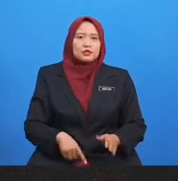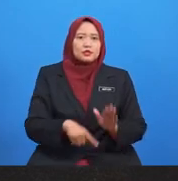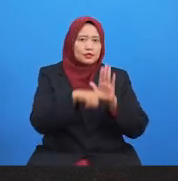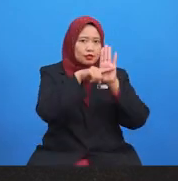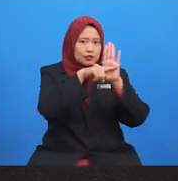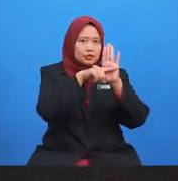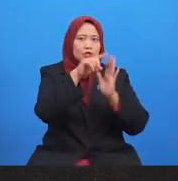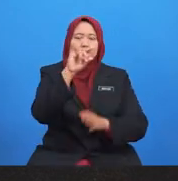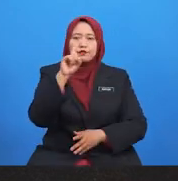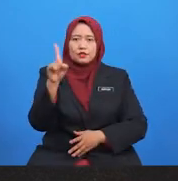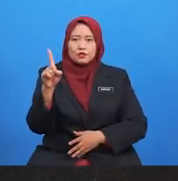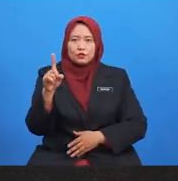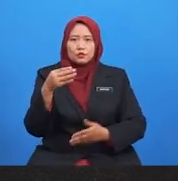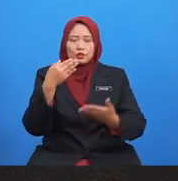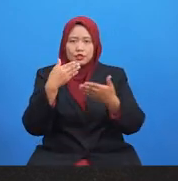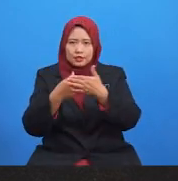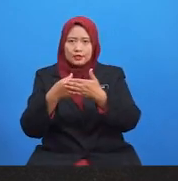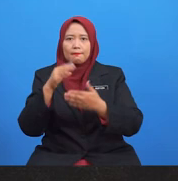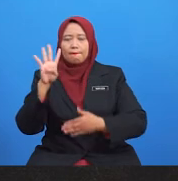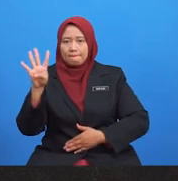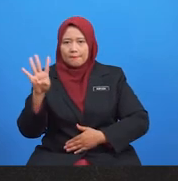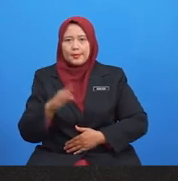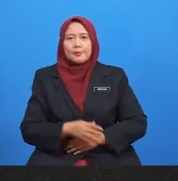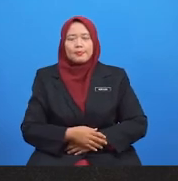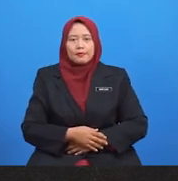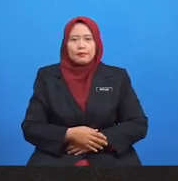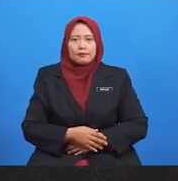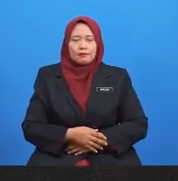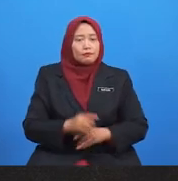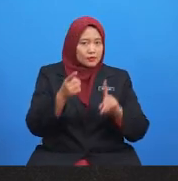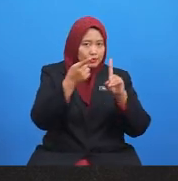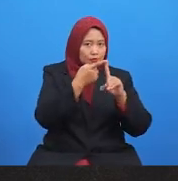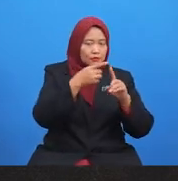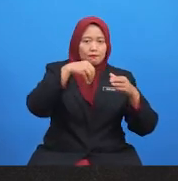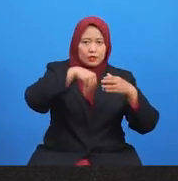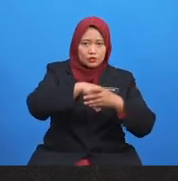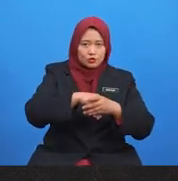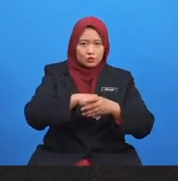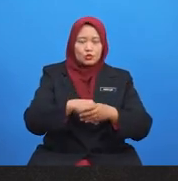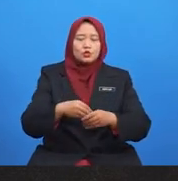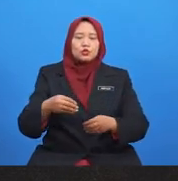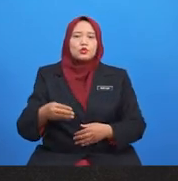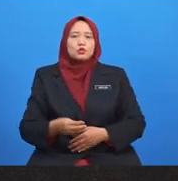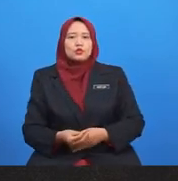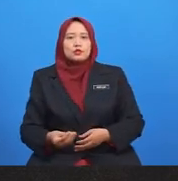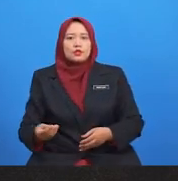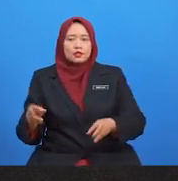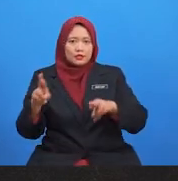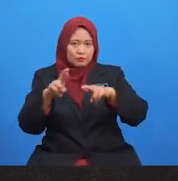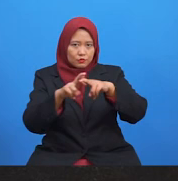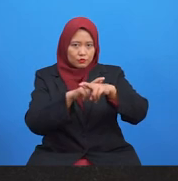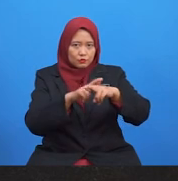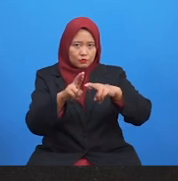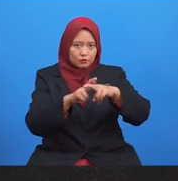Langkah yang pertama, kita perlu masukkan fungsi X tambah 2 ke dalam formula isi